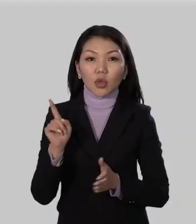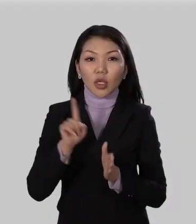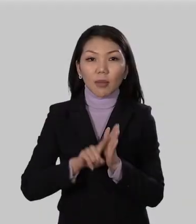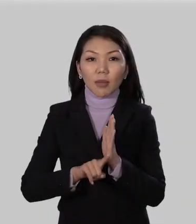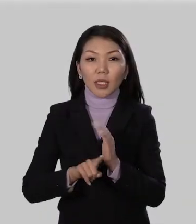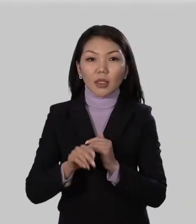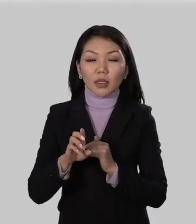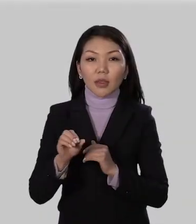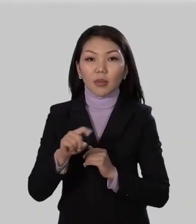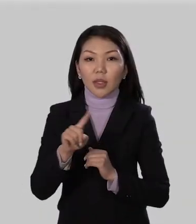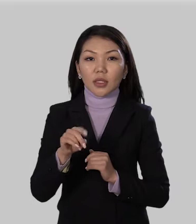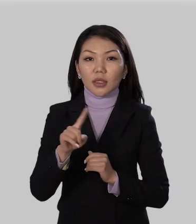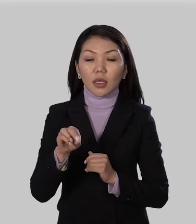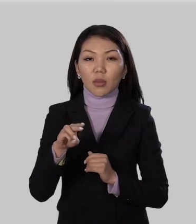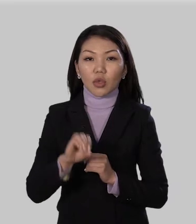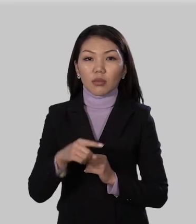Ребенок без забот,